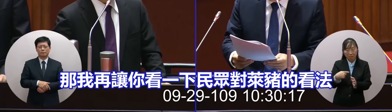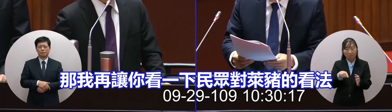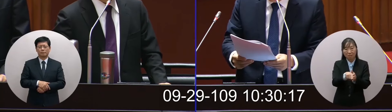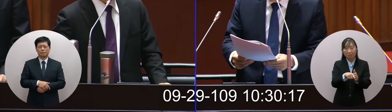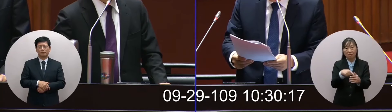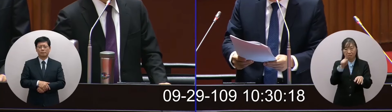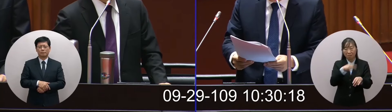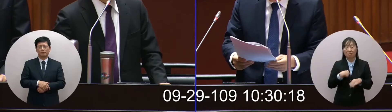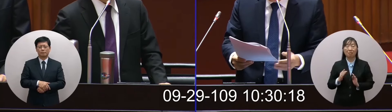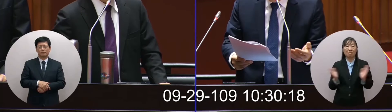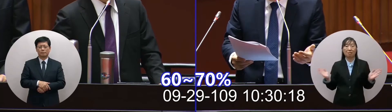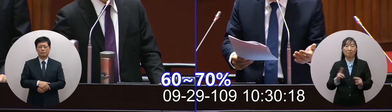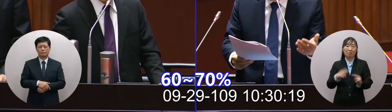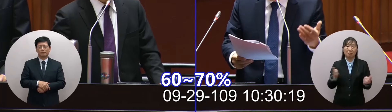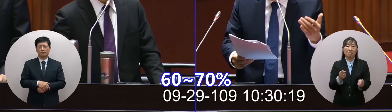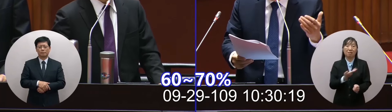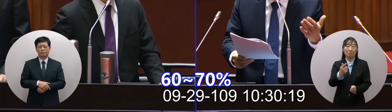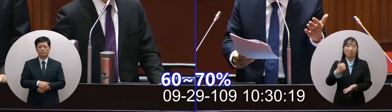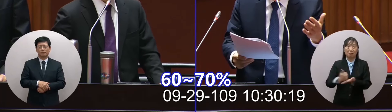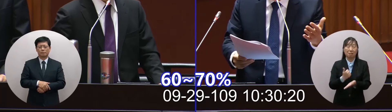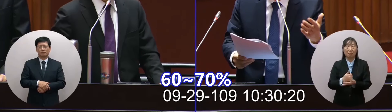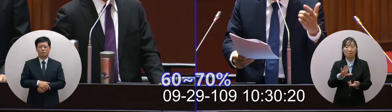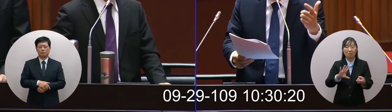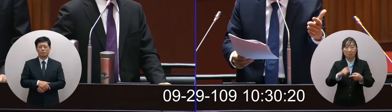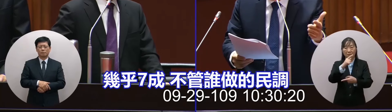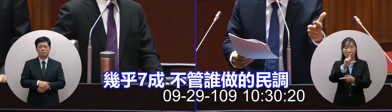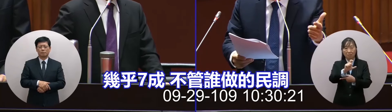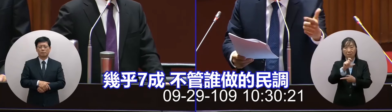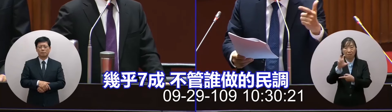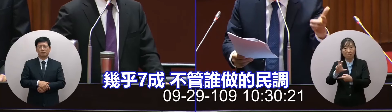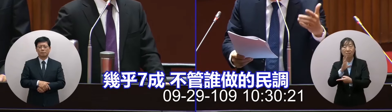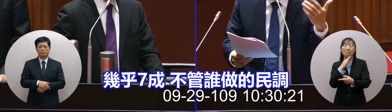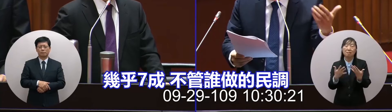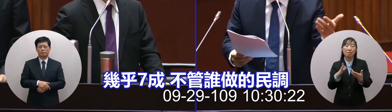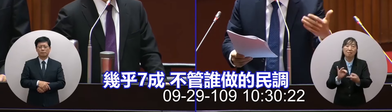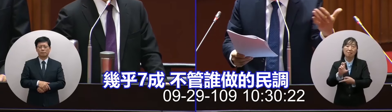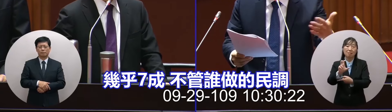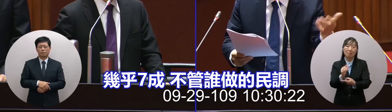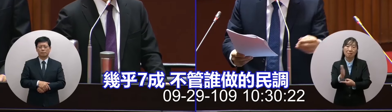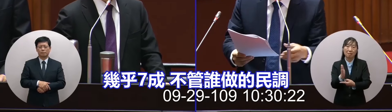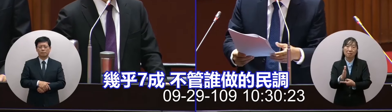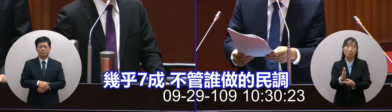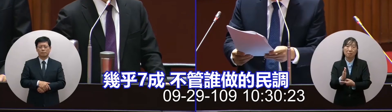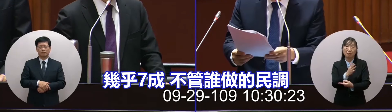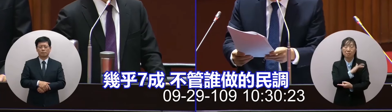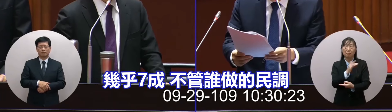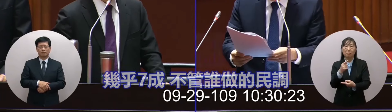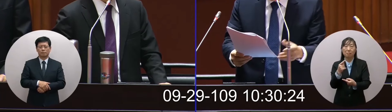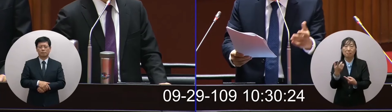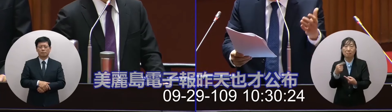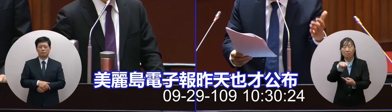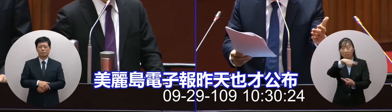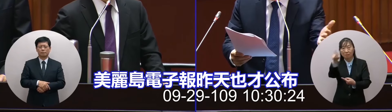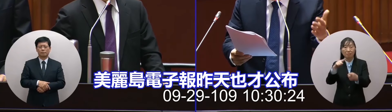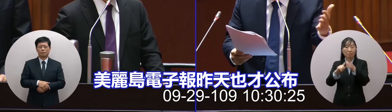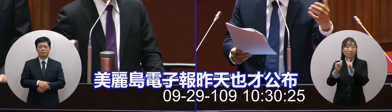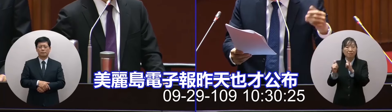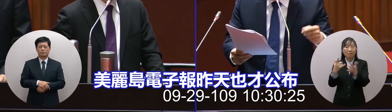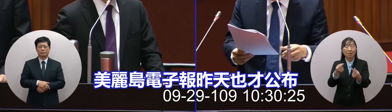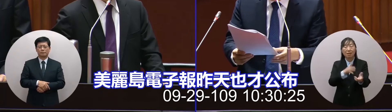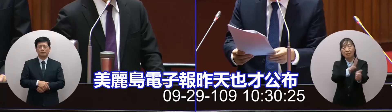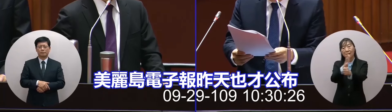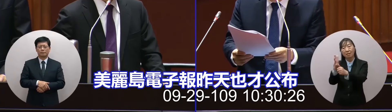猪的看法啊，60%-70%，几乎70%，不管谁做的民调啦，美丽岛